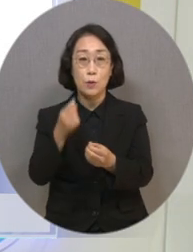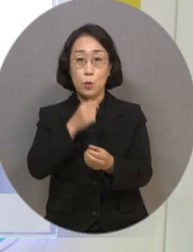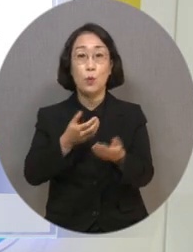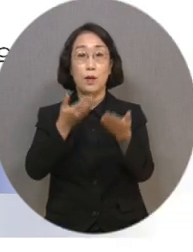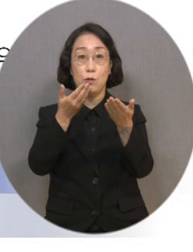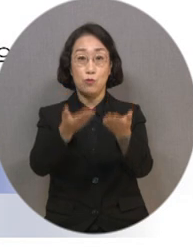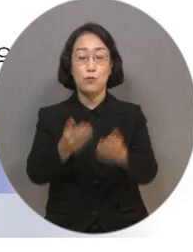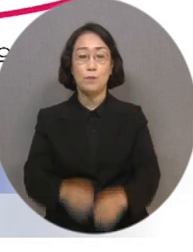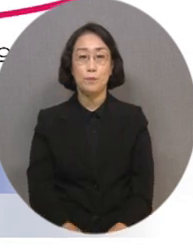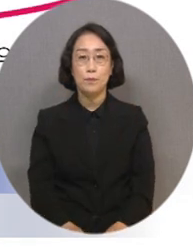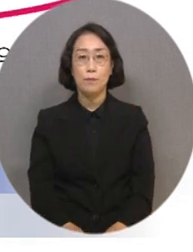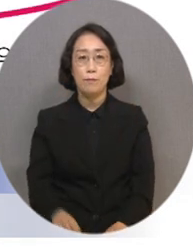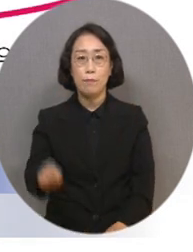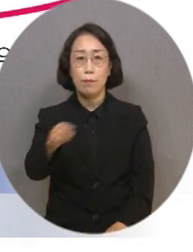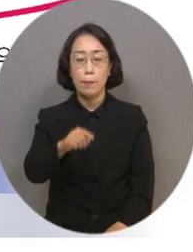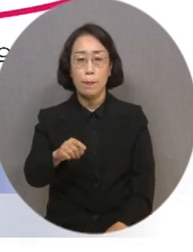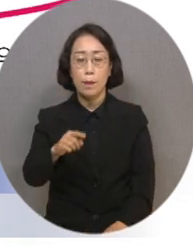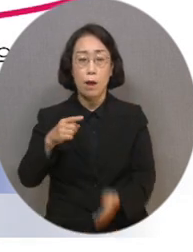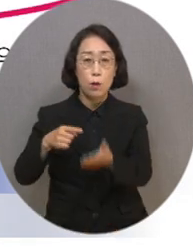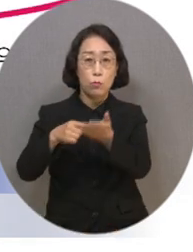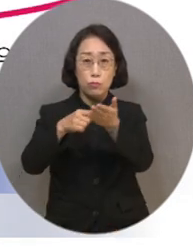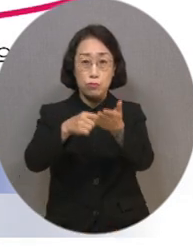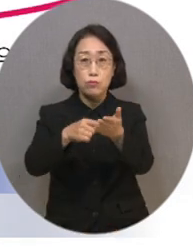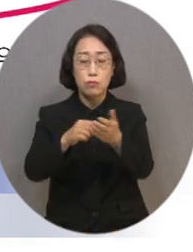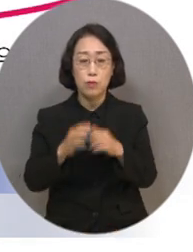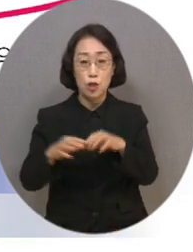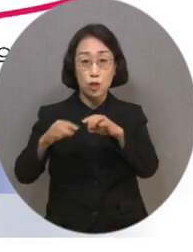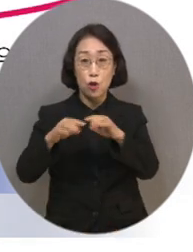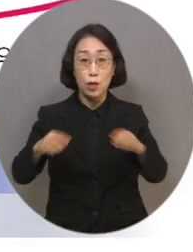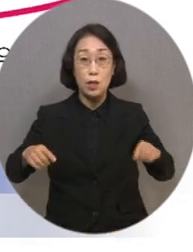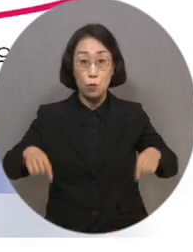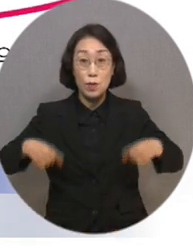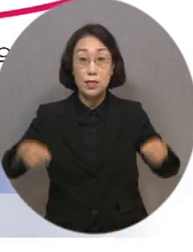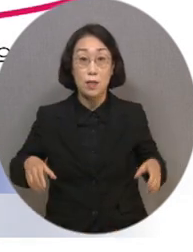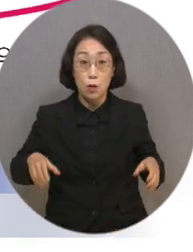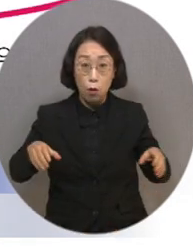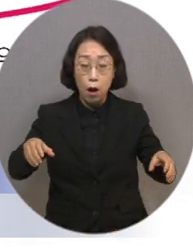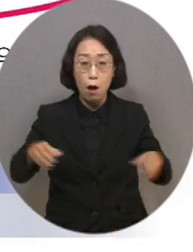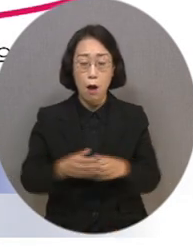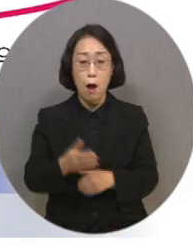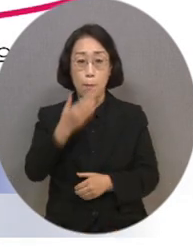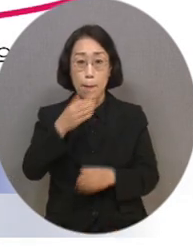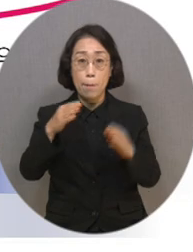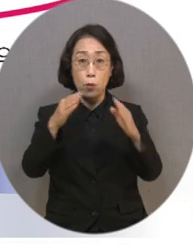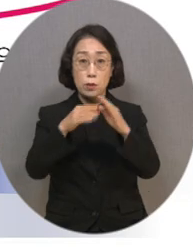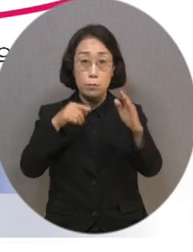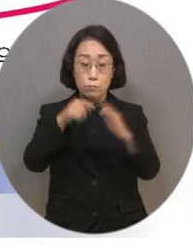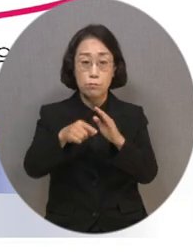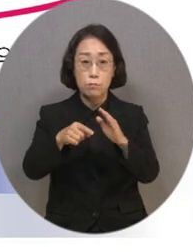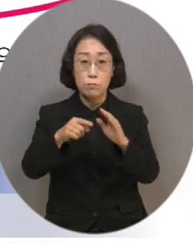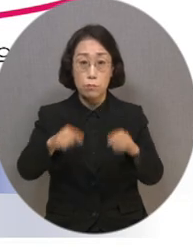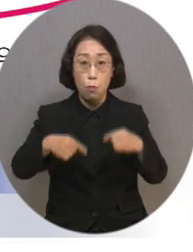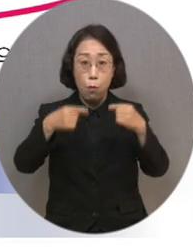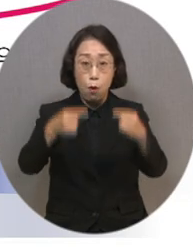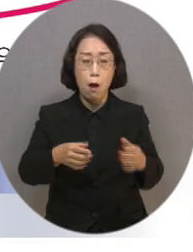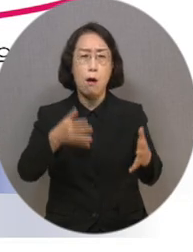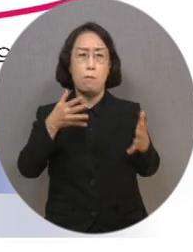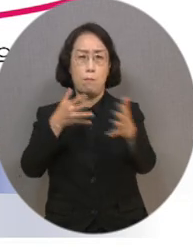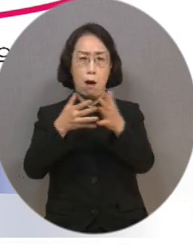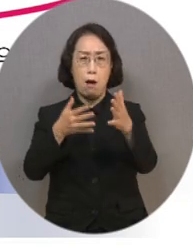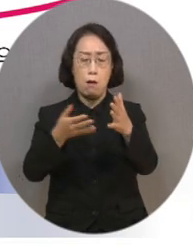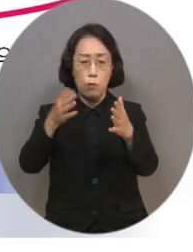있는데요 진정인 씨가 전동 휠처 식당에 들어가려다 출입을 거부당한 사건이이 현장 조사 없이